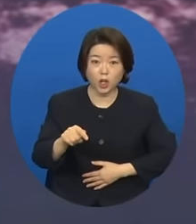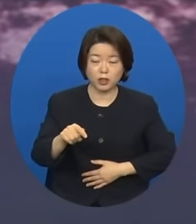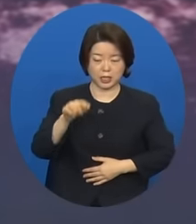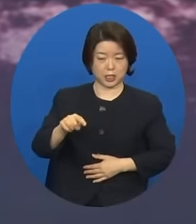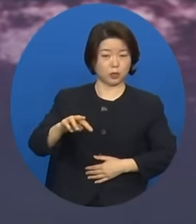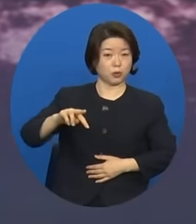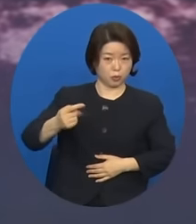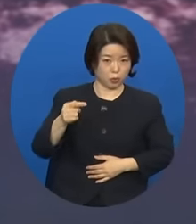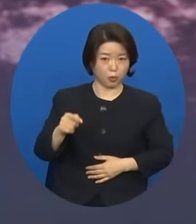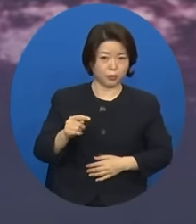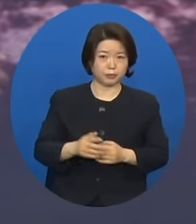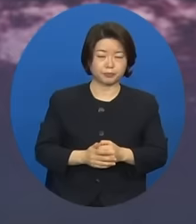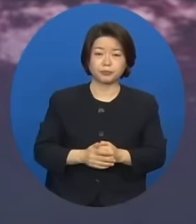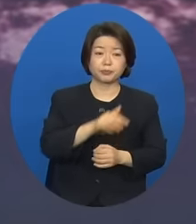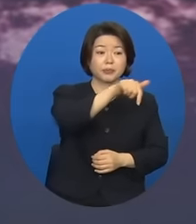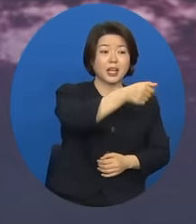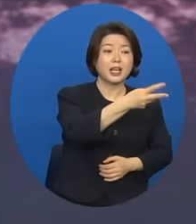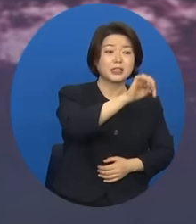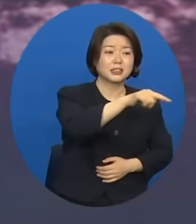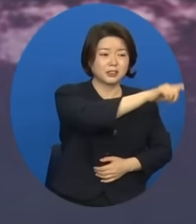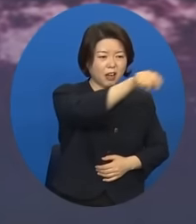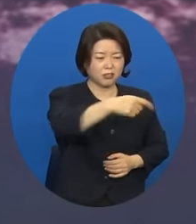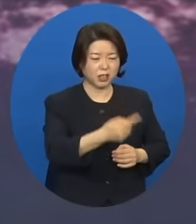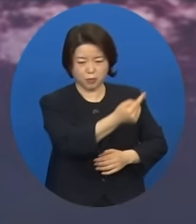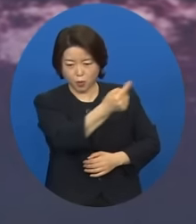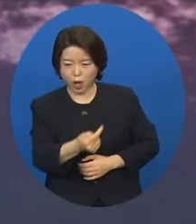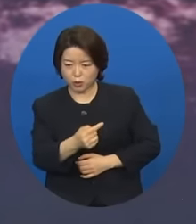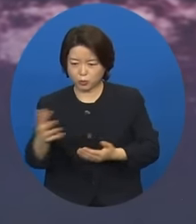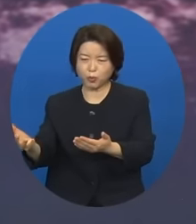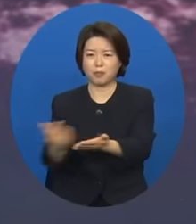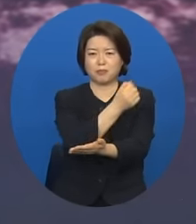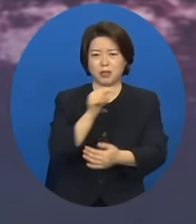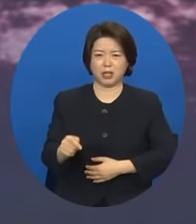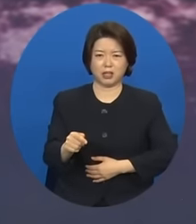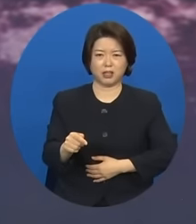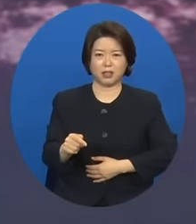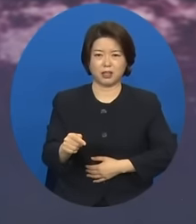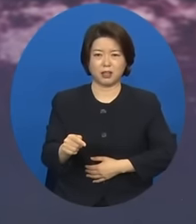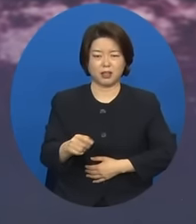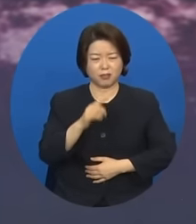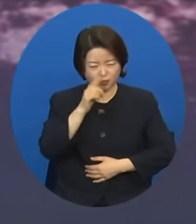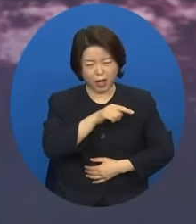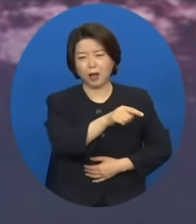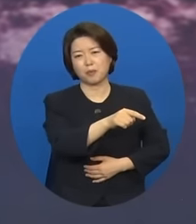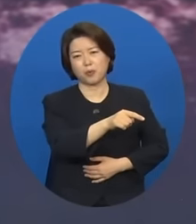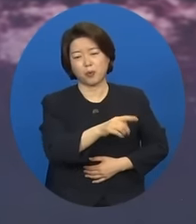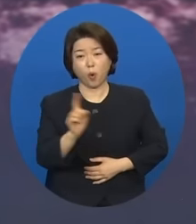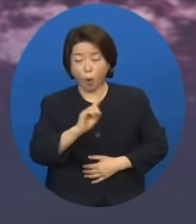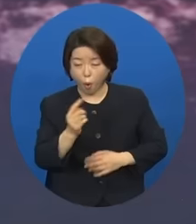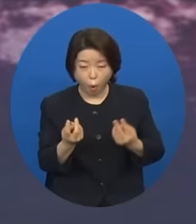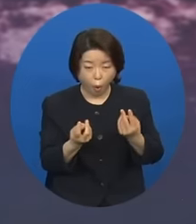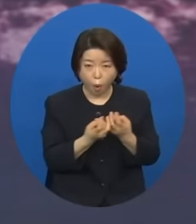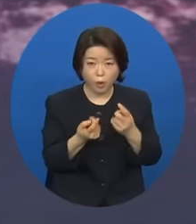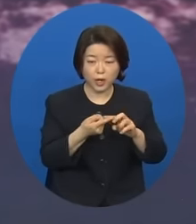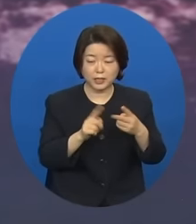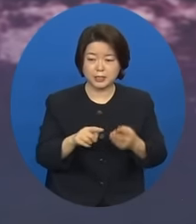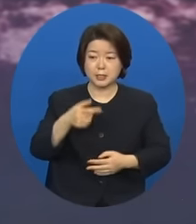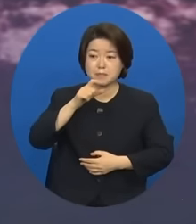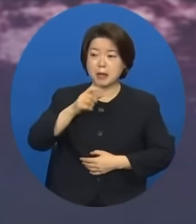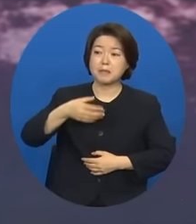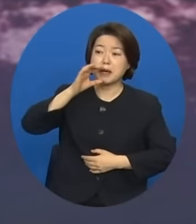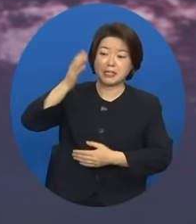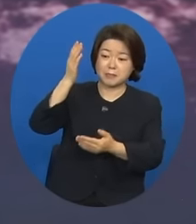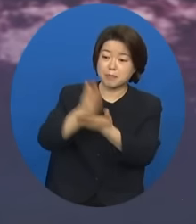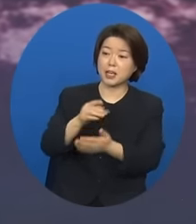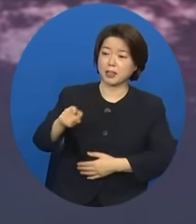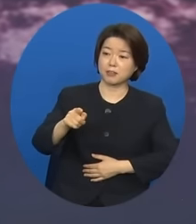이것도 그랄 목자들이 빼앗습니다 참 악하 어떻게 해서든지 물을 마이 못하게 해서 그들로